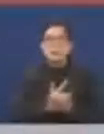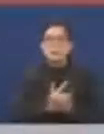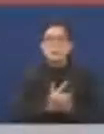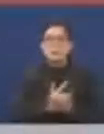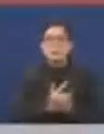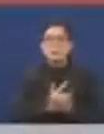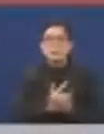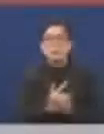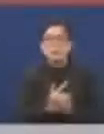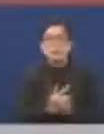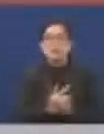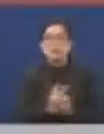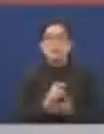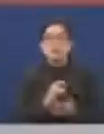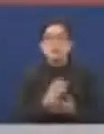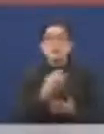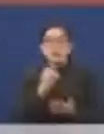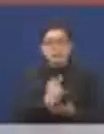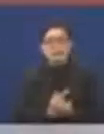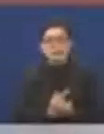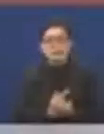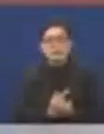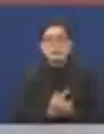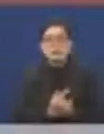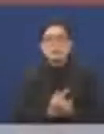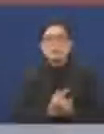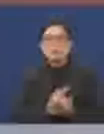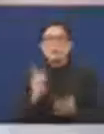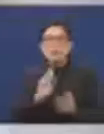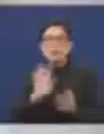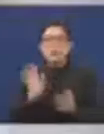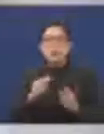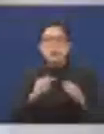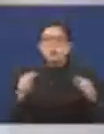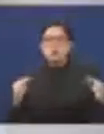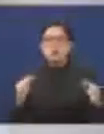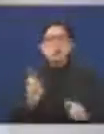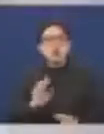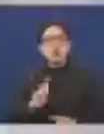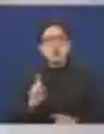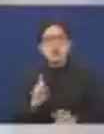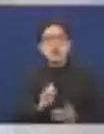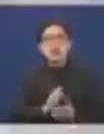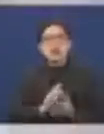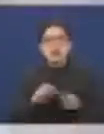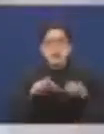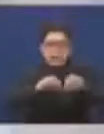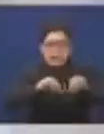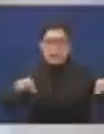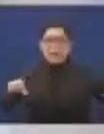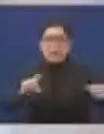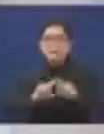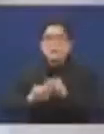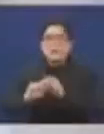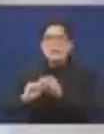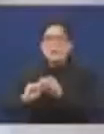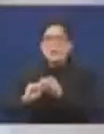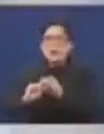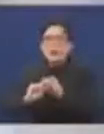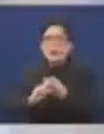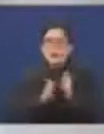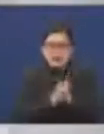yakinlah insya Allah juga tidak akan pernah putus tali persahabatan, tali silaturahmi di antara